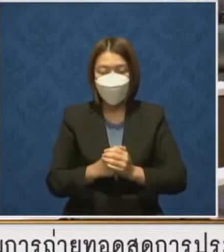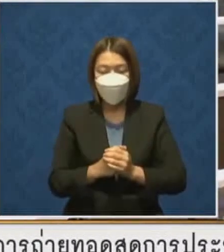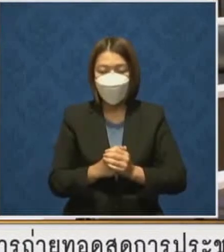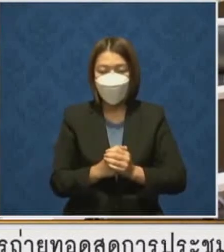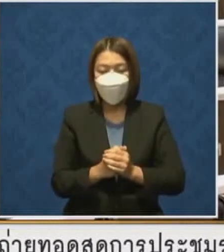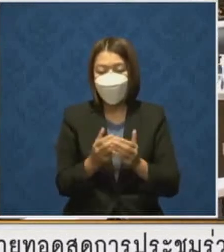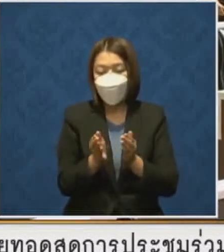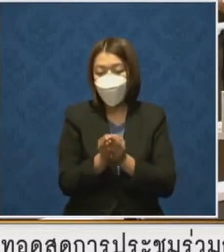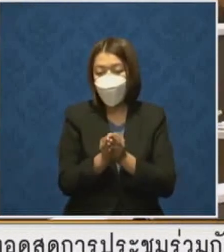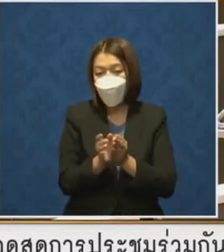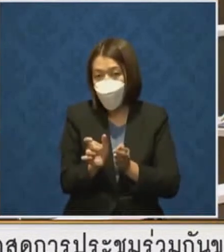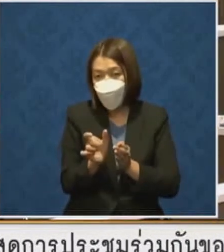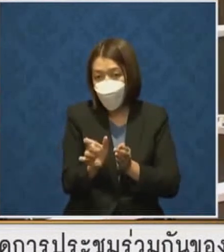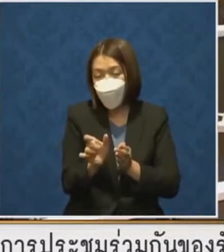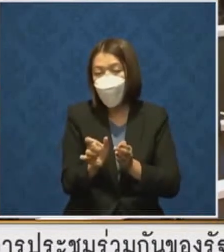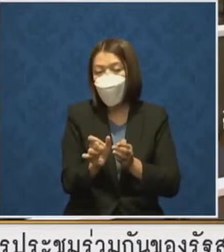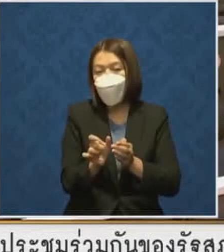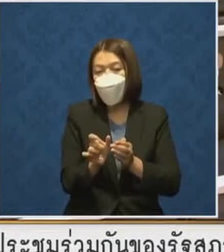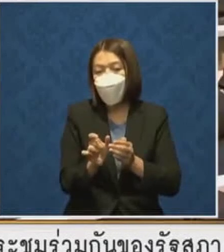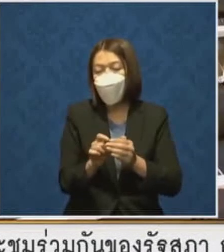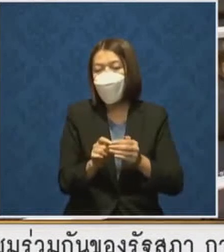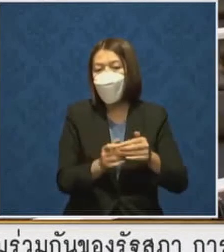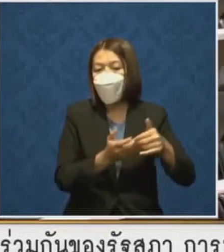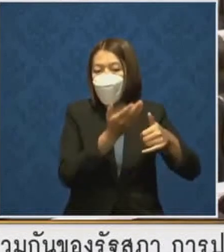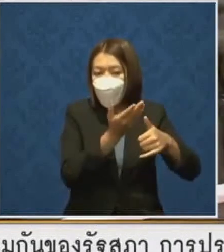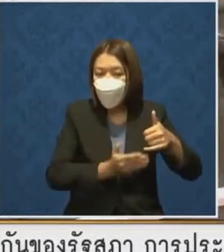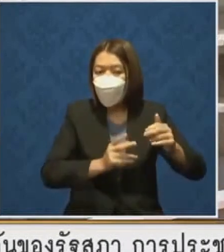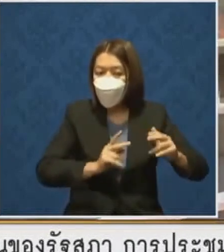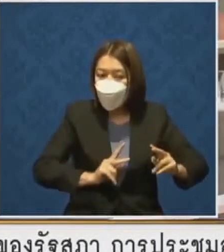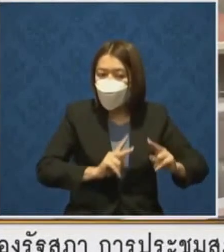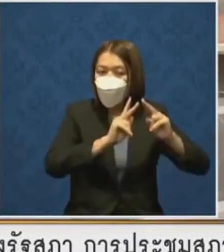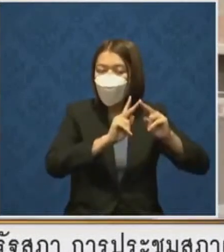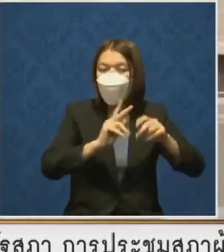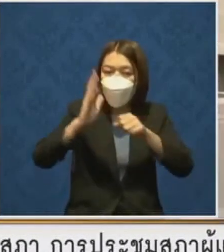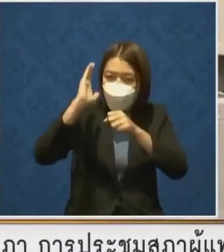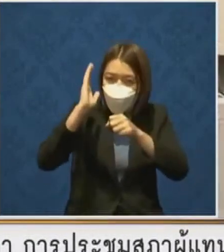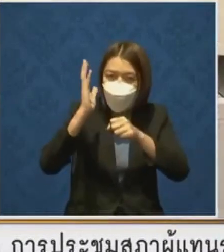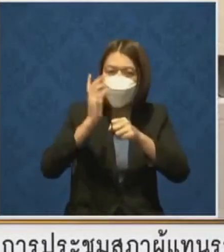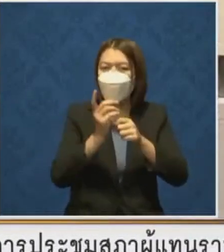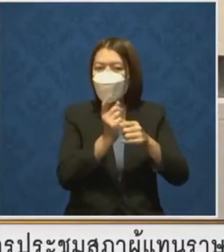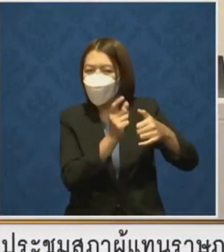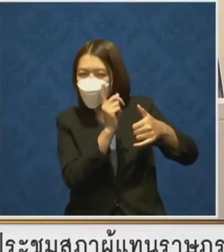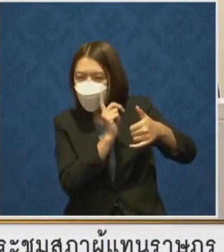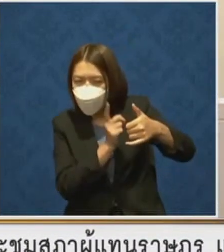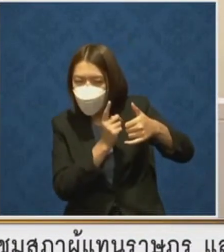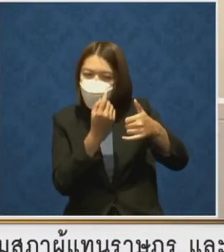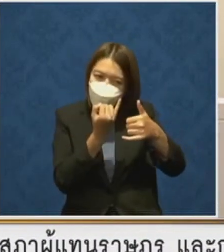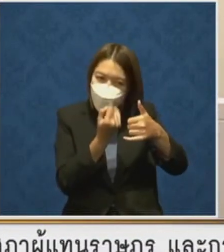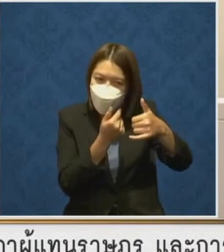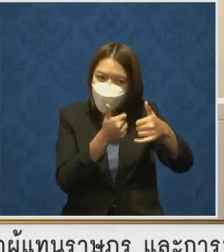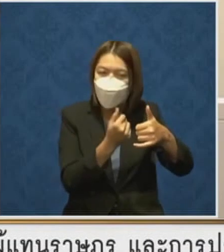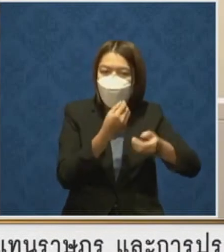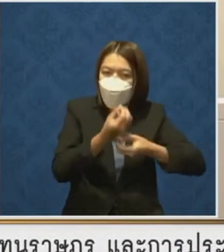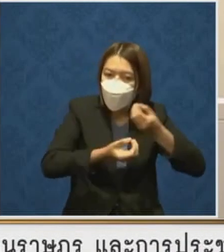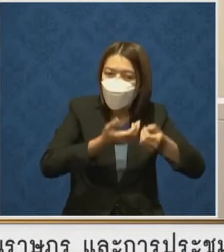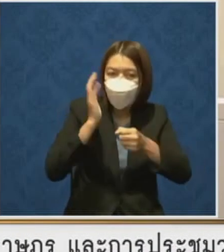ที่มีหญ้าเขียวเชื้ออุ่มอยู่มากกว่าเดิมน ะ มีทั้งนี้มีกลุ่มคนออกเสียงเยอะนะทั้งนี้ก็แล้วแต่ว่าเป็นกลุ่มไหนเป็นกลุ่มไหนเขาแยก